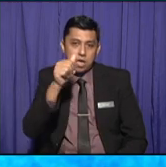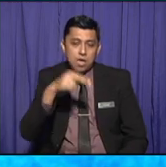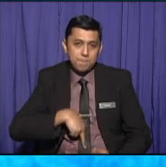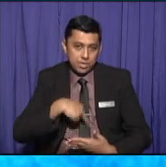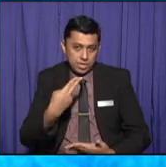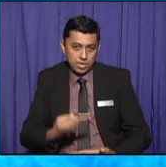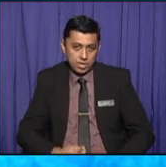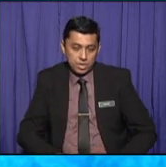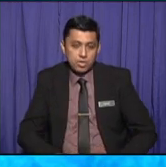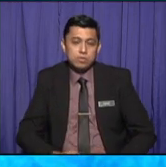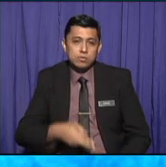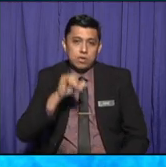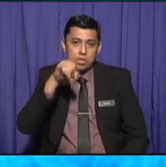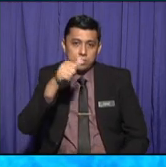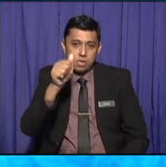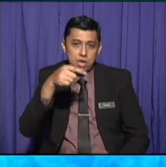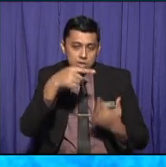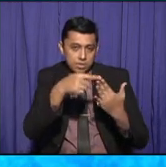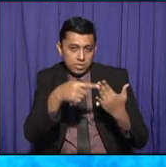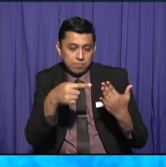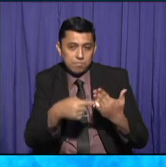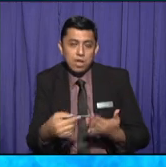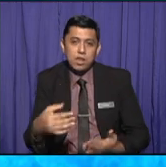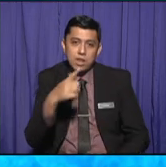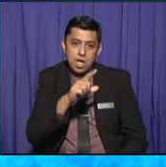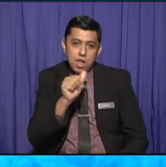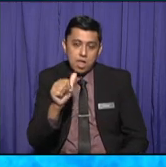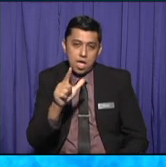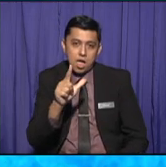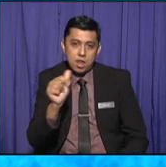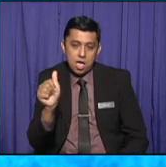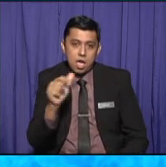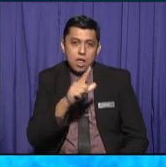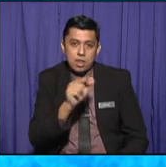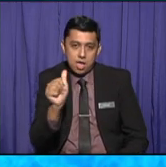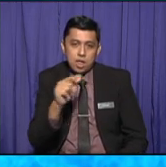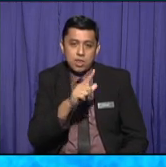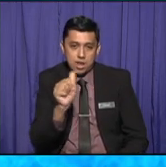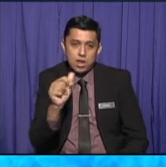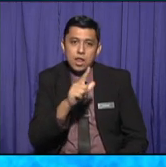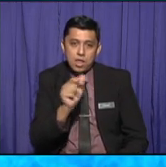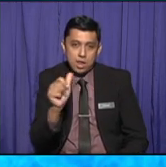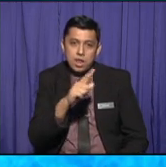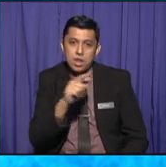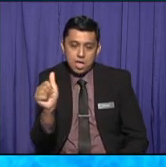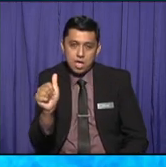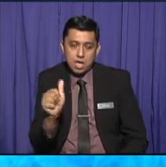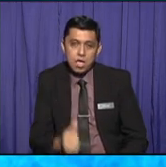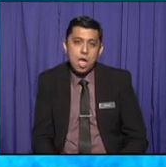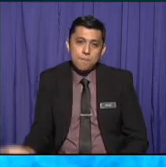ha, mel. Ja, jari, la, la, la, la, la, la. La, la, la, la,